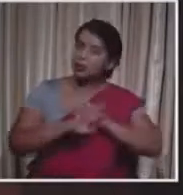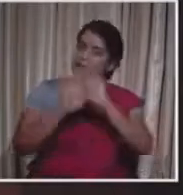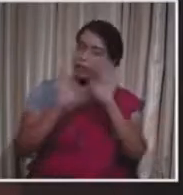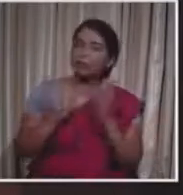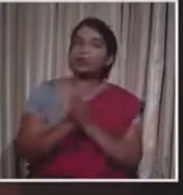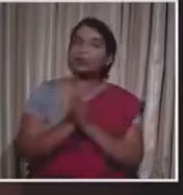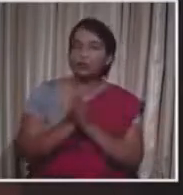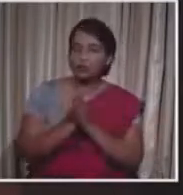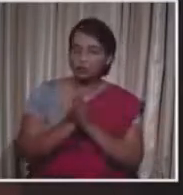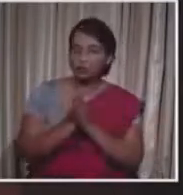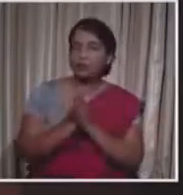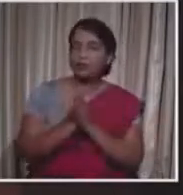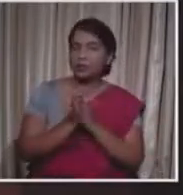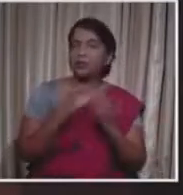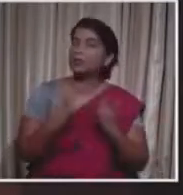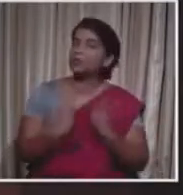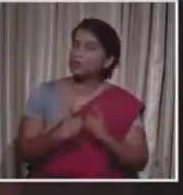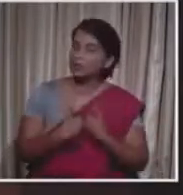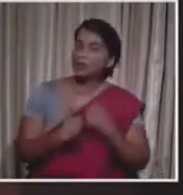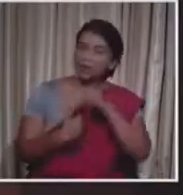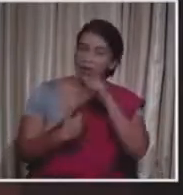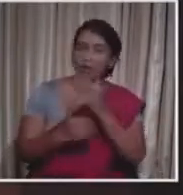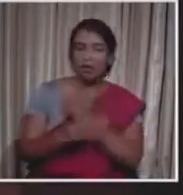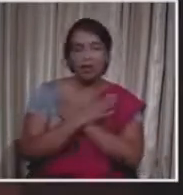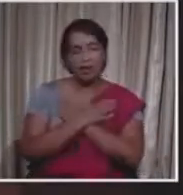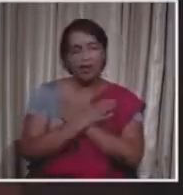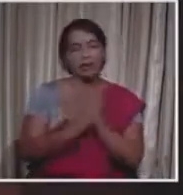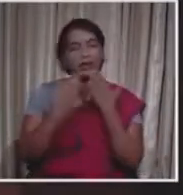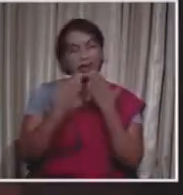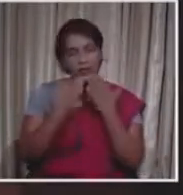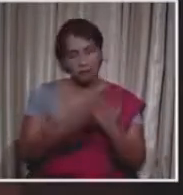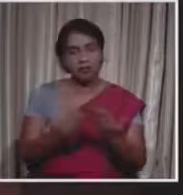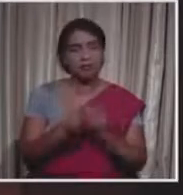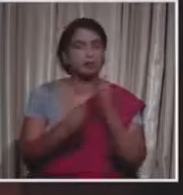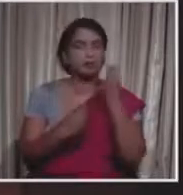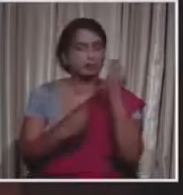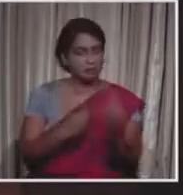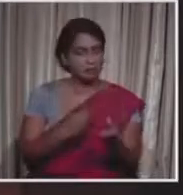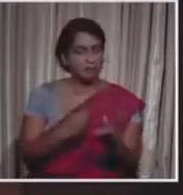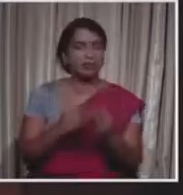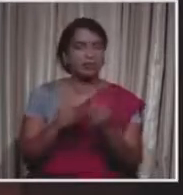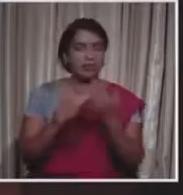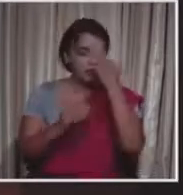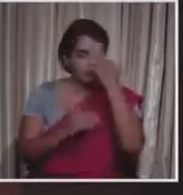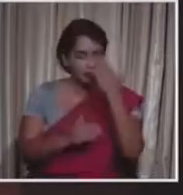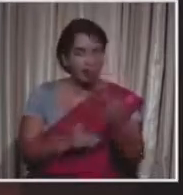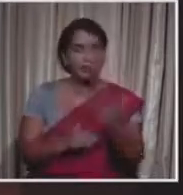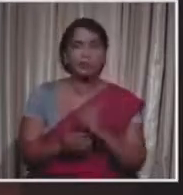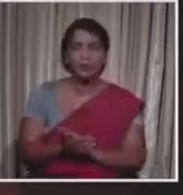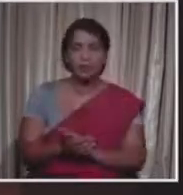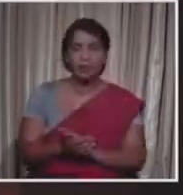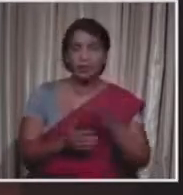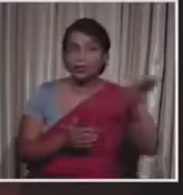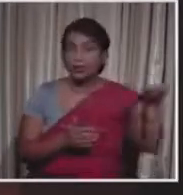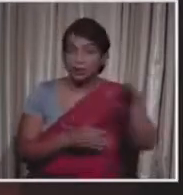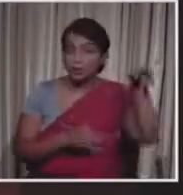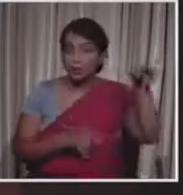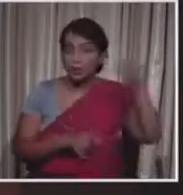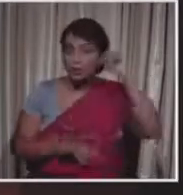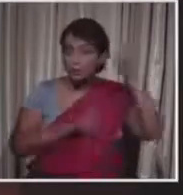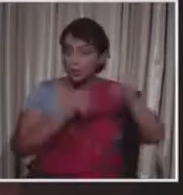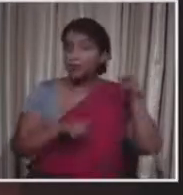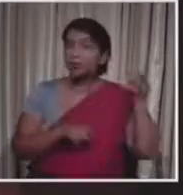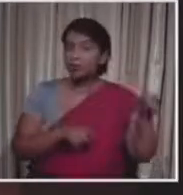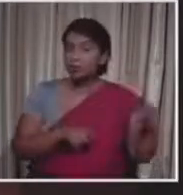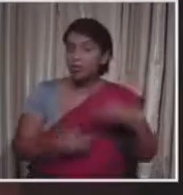දෙනාට අපේ අවංක ආදර ස්තුතිය හුද කරමින් කරුණා කරලා මහ පොළොවේ ජීවත් වෙන